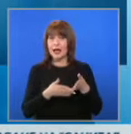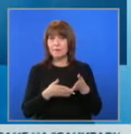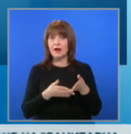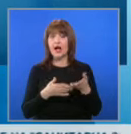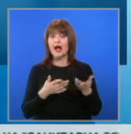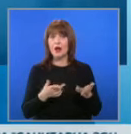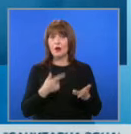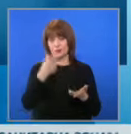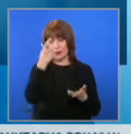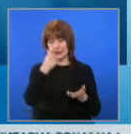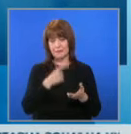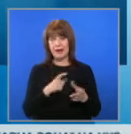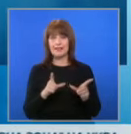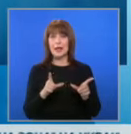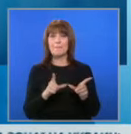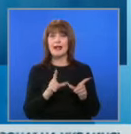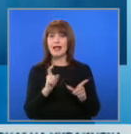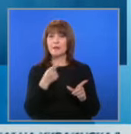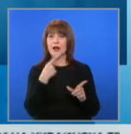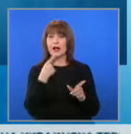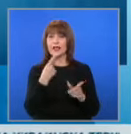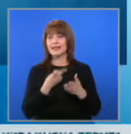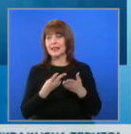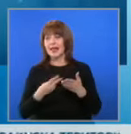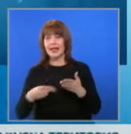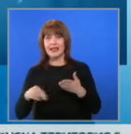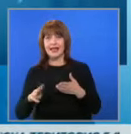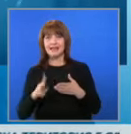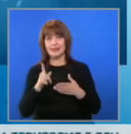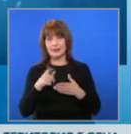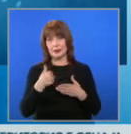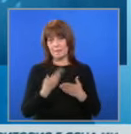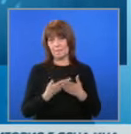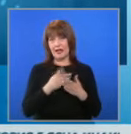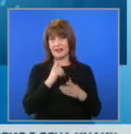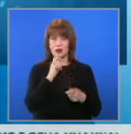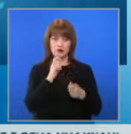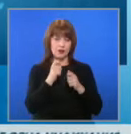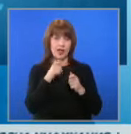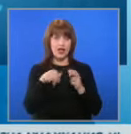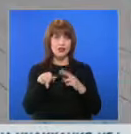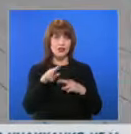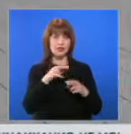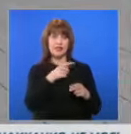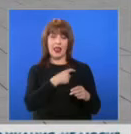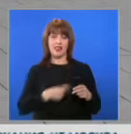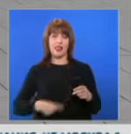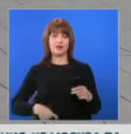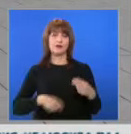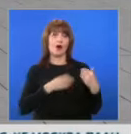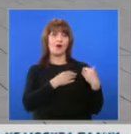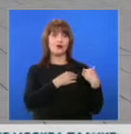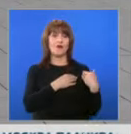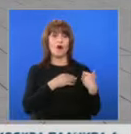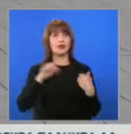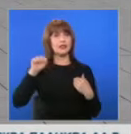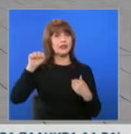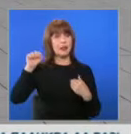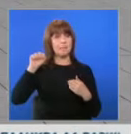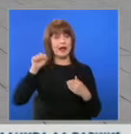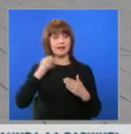което самата Габриел каза на излизане пред журналисти, че ще търси от национално отговорни партии, които могат